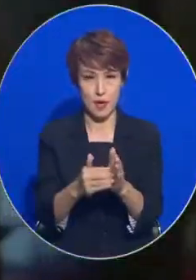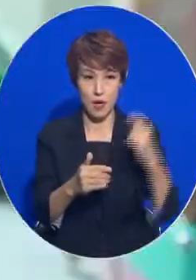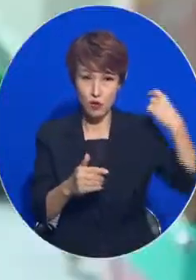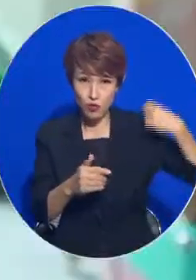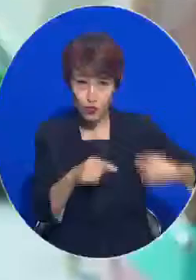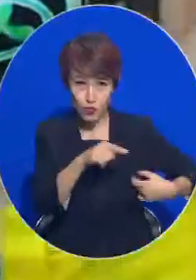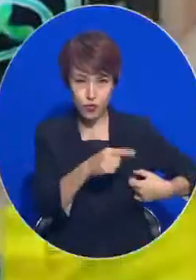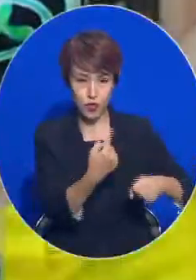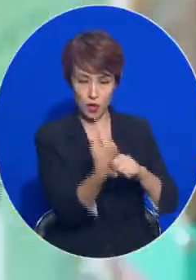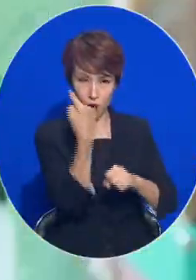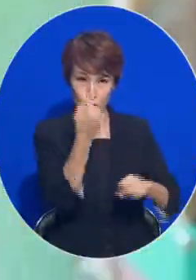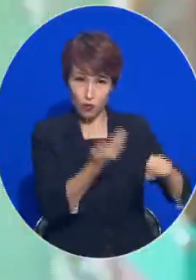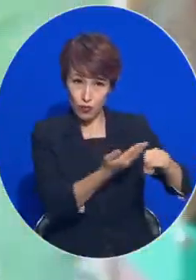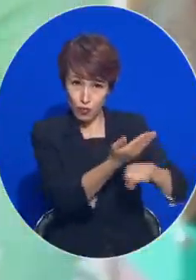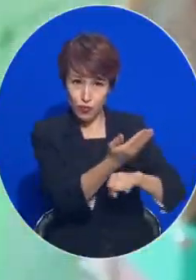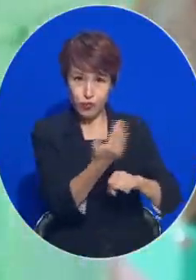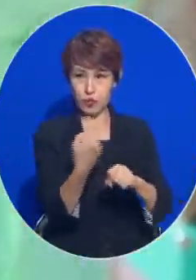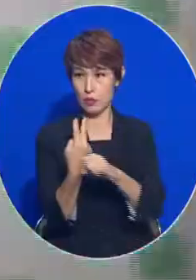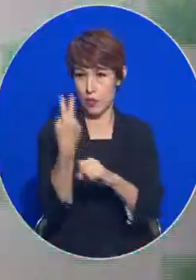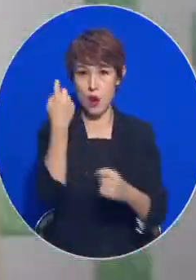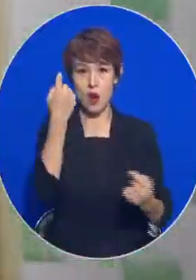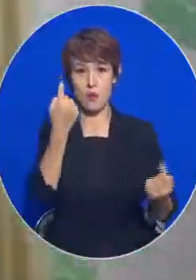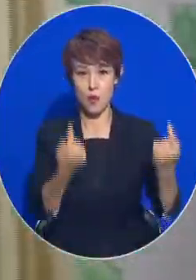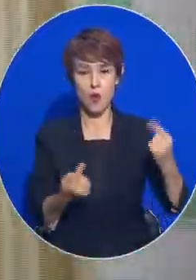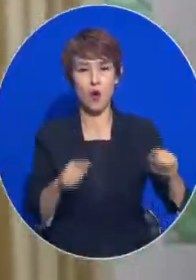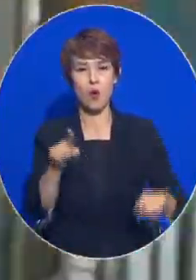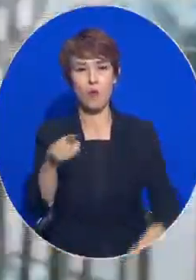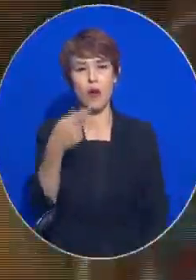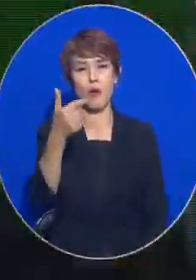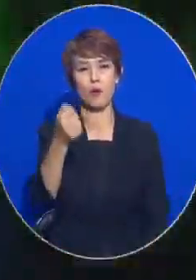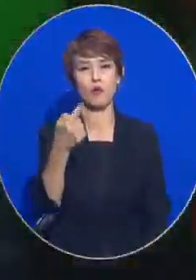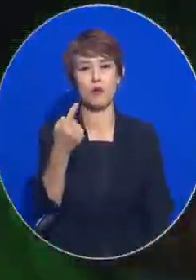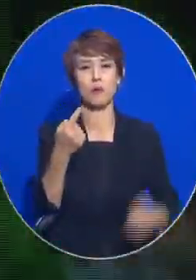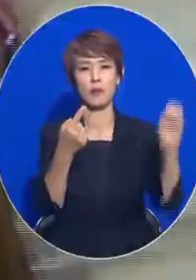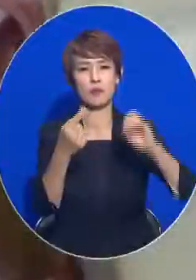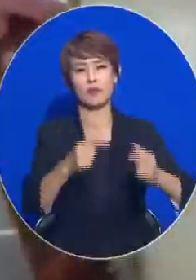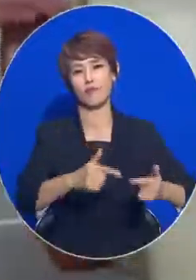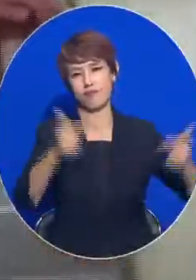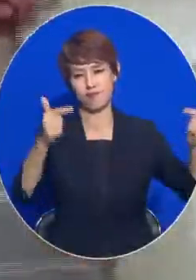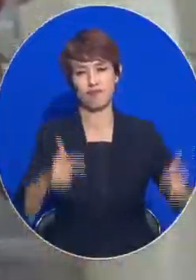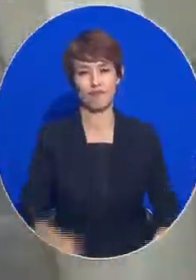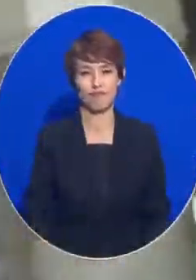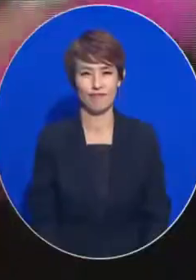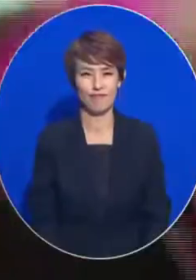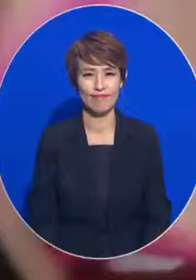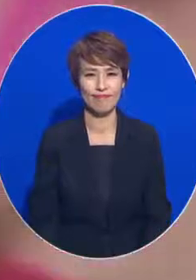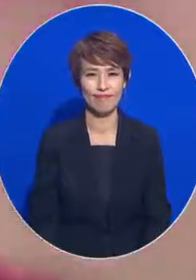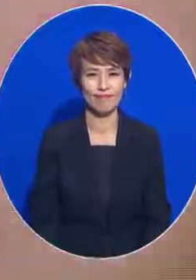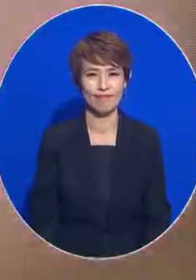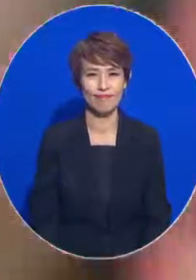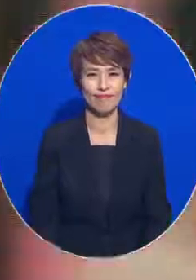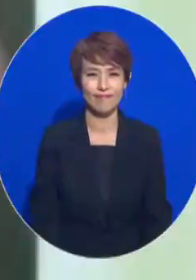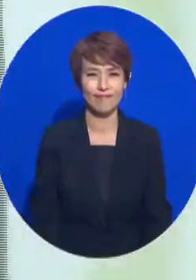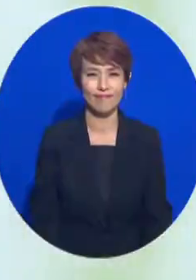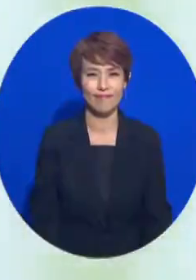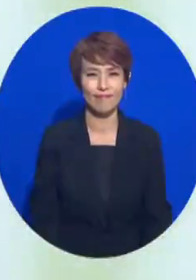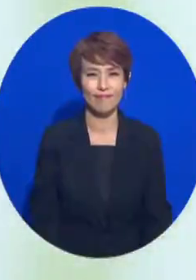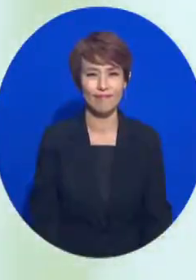경우 지난해 수출액이 전년 대비 151.4% 올랐습니다. KTV 김경호입니다.